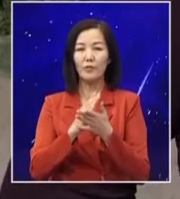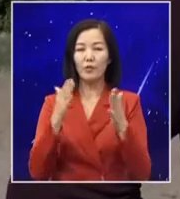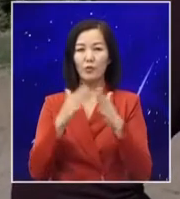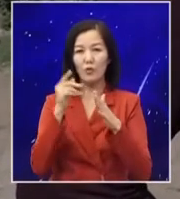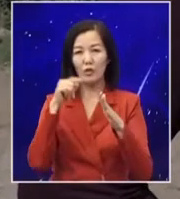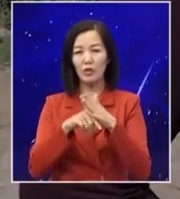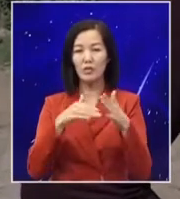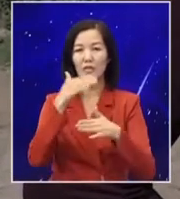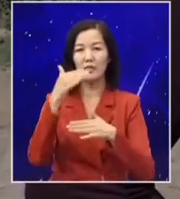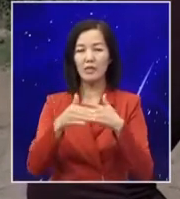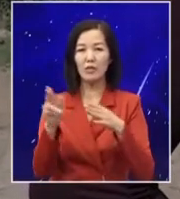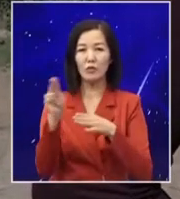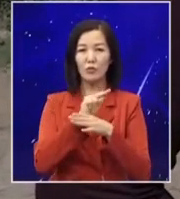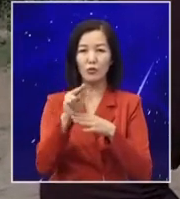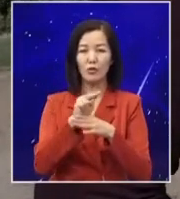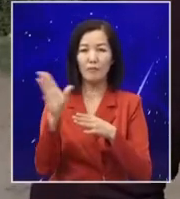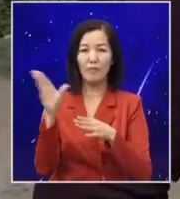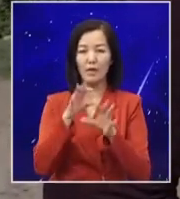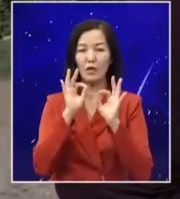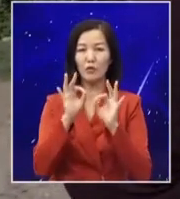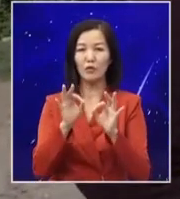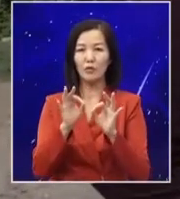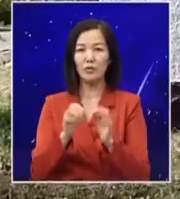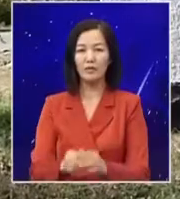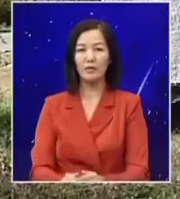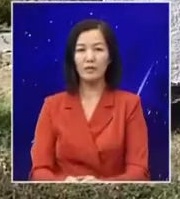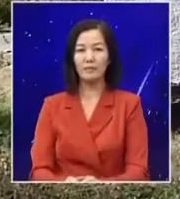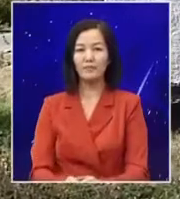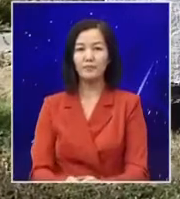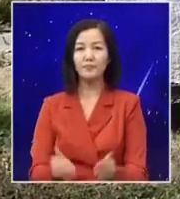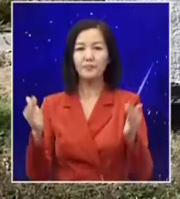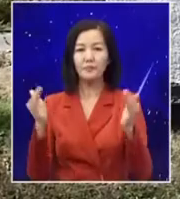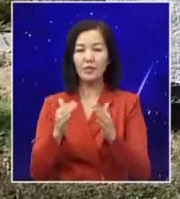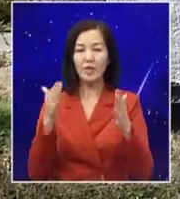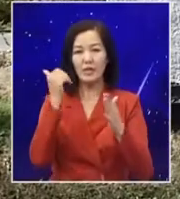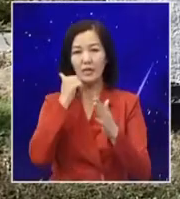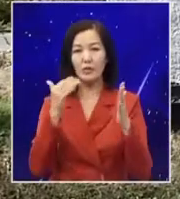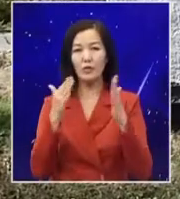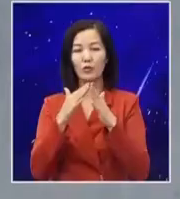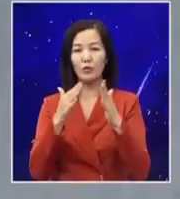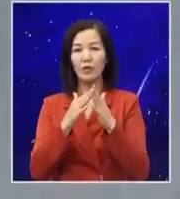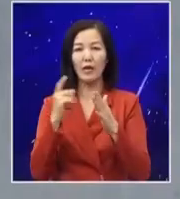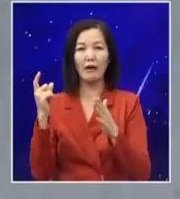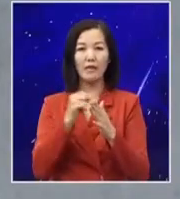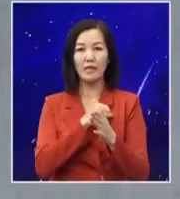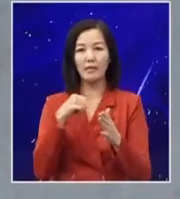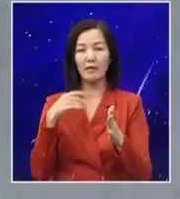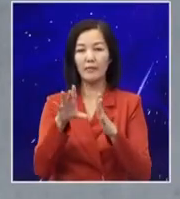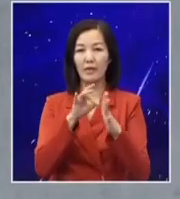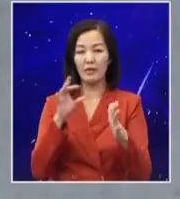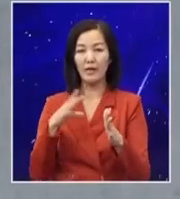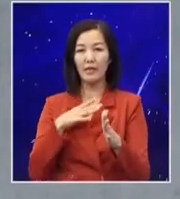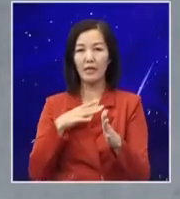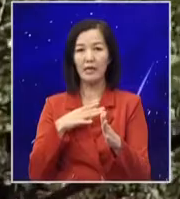ішін жөндеп, кәдімгі адам тұратындай қалпына келтірдік. Шағын ғана бұл ескі үйді иелері өздері таңдаған. Жаңа шаңырақтары